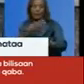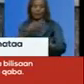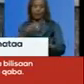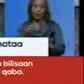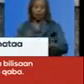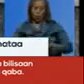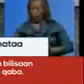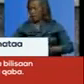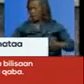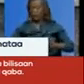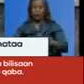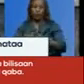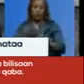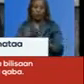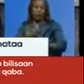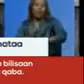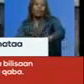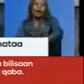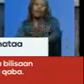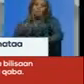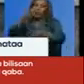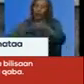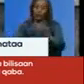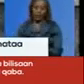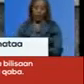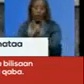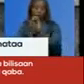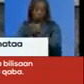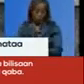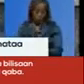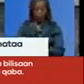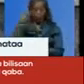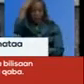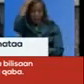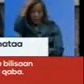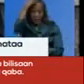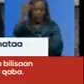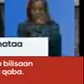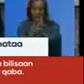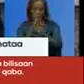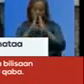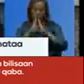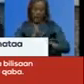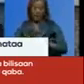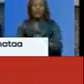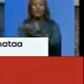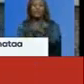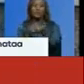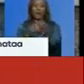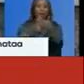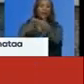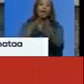ሆደ ሰፊነት ውጪ ማዳበር አይቻልም። በመሆኑም መንግስት የዜጎች ሰላማዊ እንቅስቃሴ